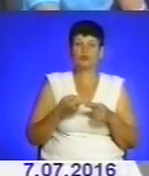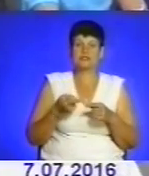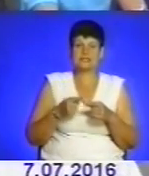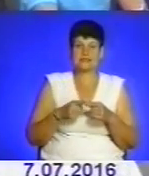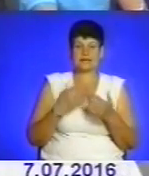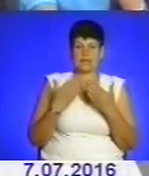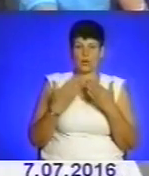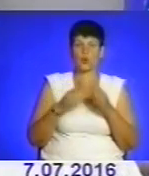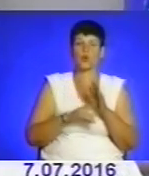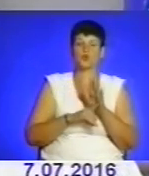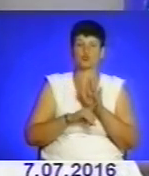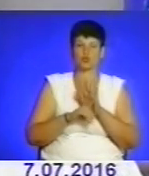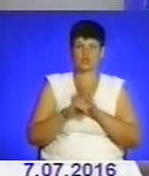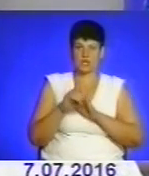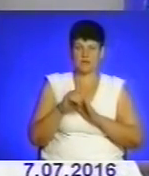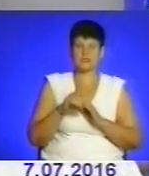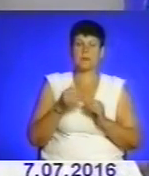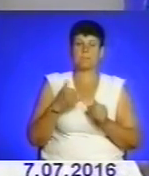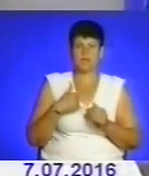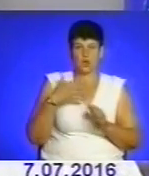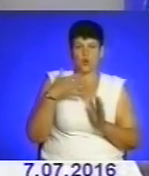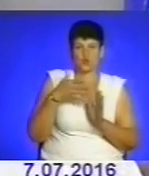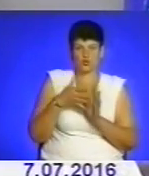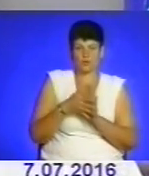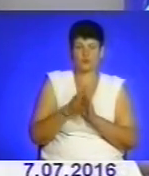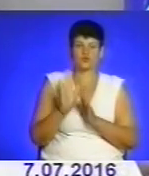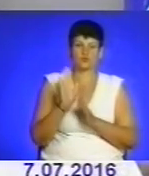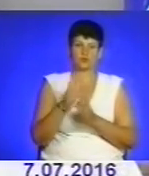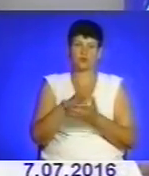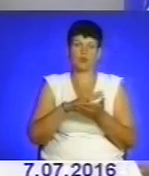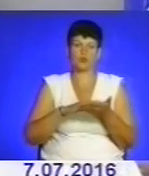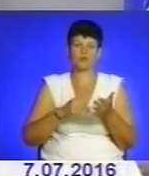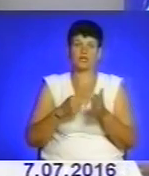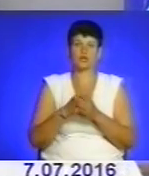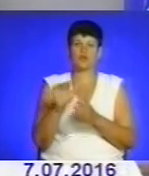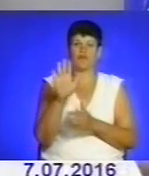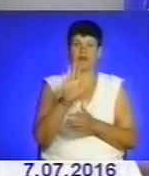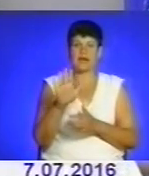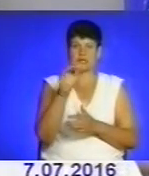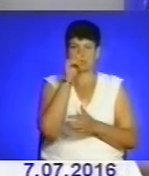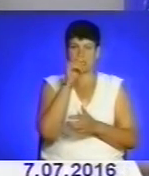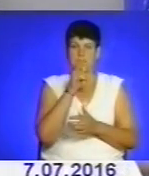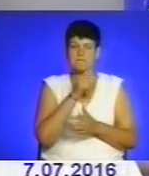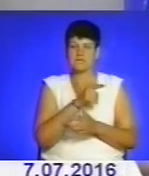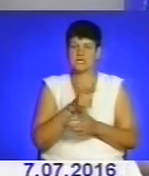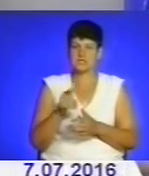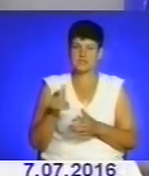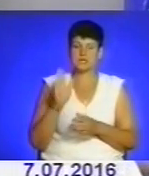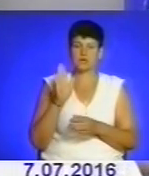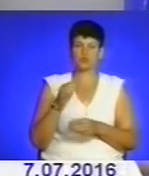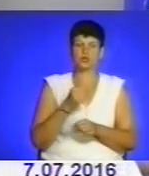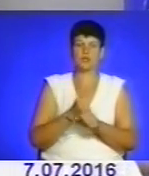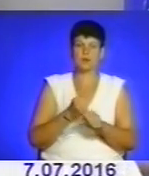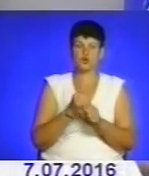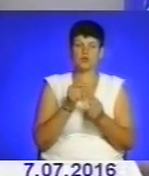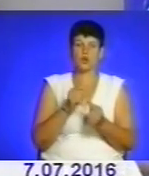розпочався. Ми розуміємо, що він буде тривати до вересня місяця. Мають бути напрацьовані конкретні